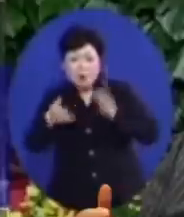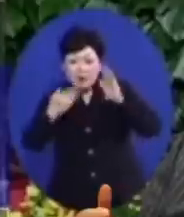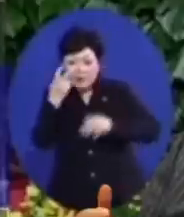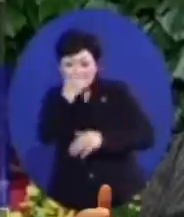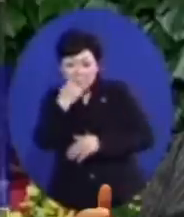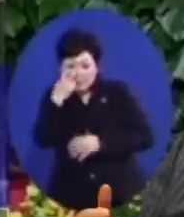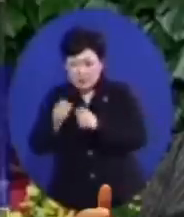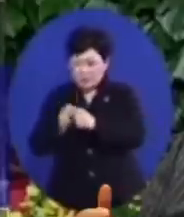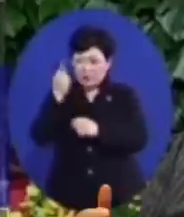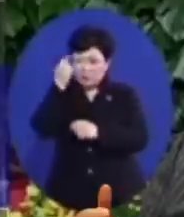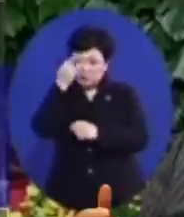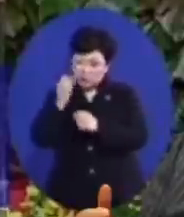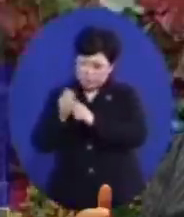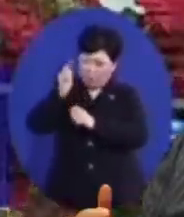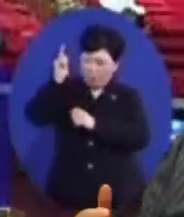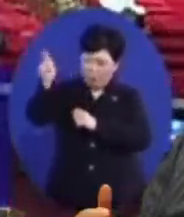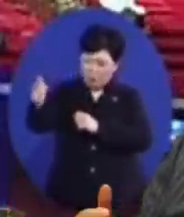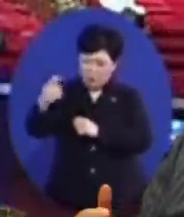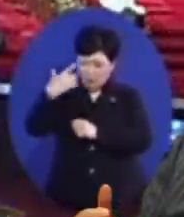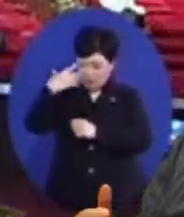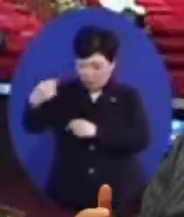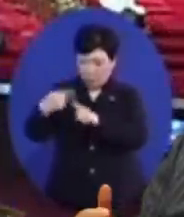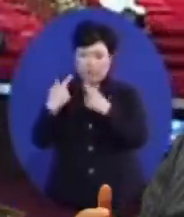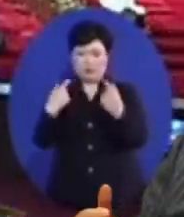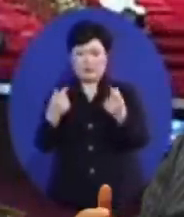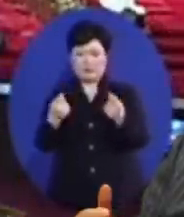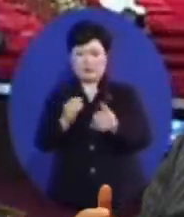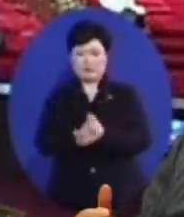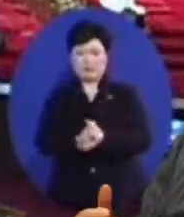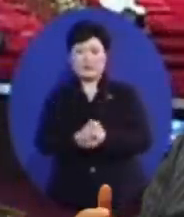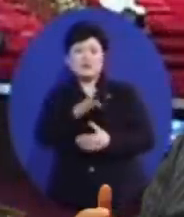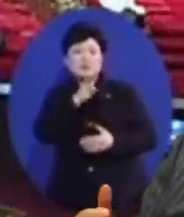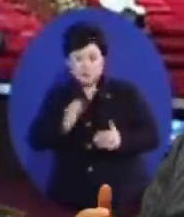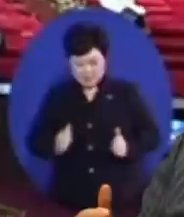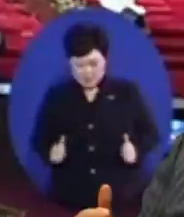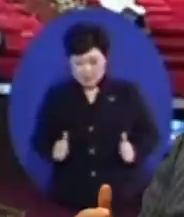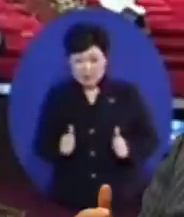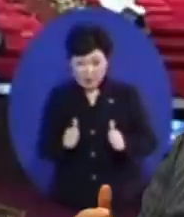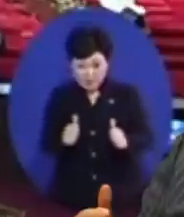멀리 본다고 말하고 있는 것입니다. 그래서 열심히